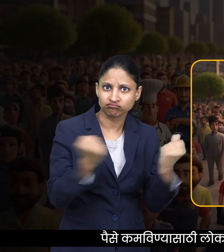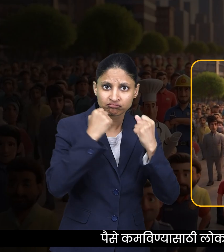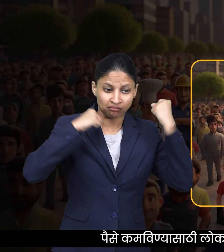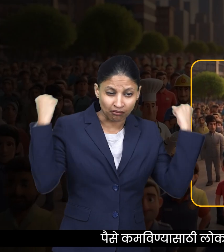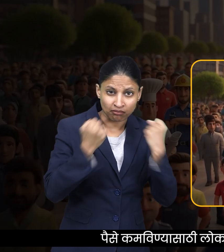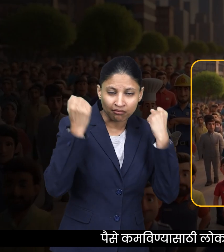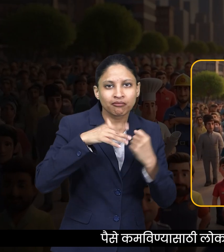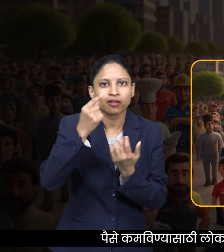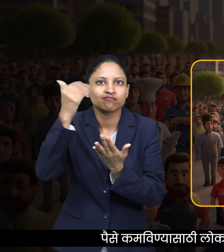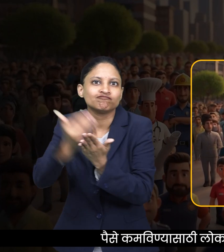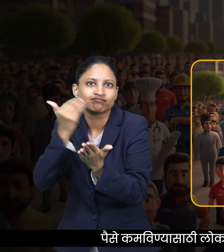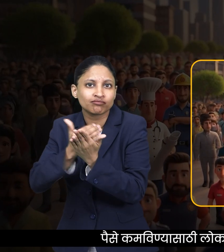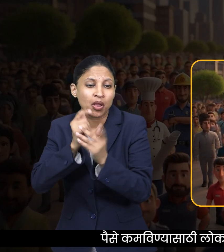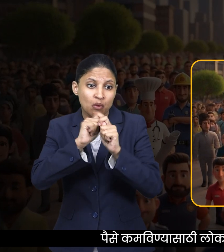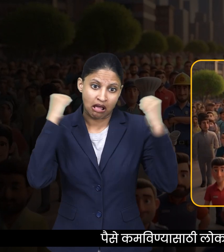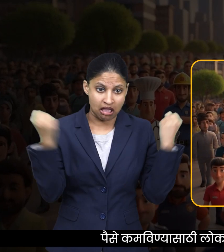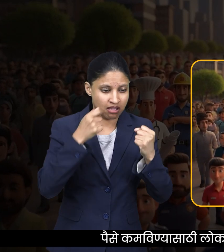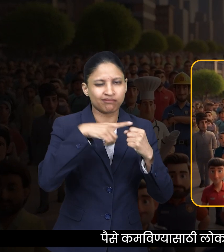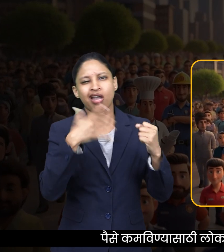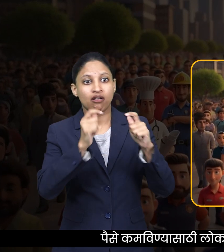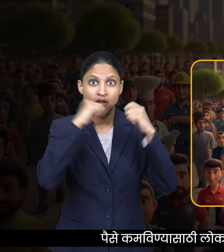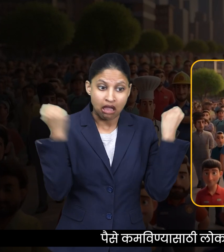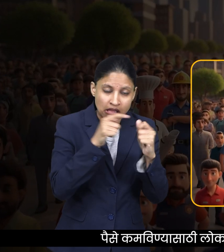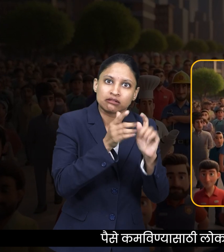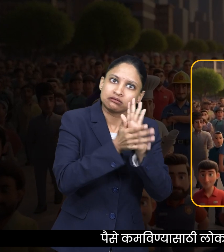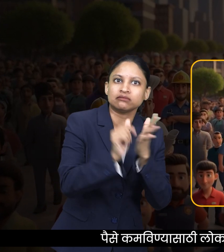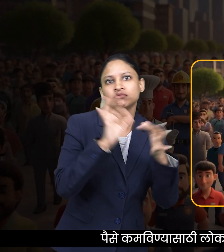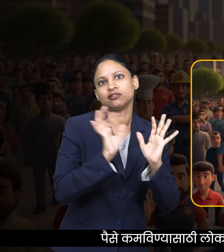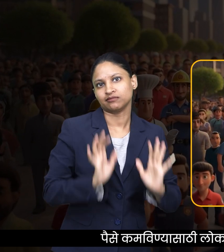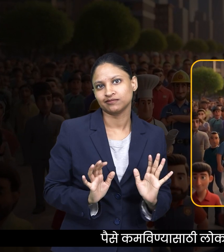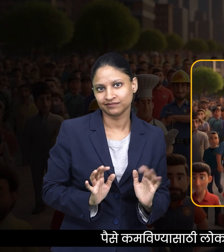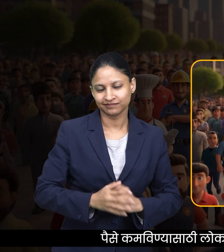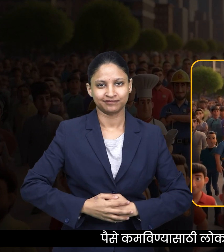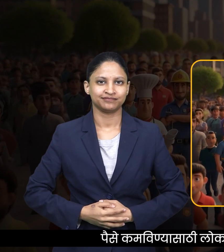पैसे कमविण्यासाठी लोक एक प्रकारचे कुशल काम करतात.